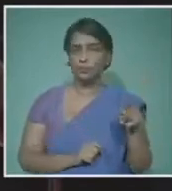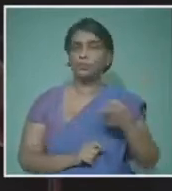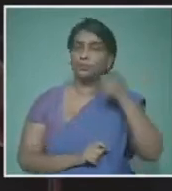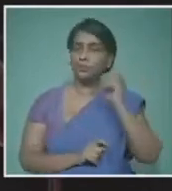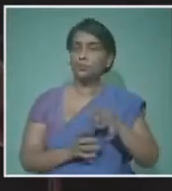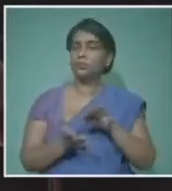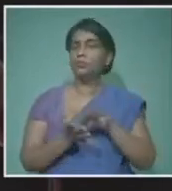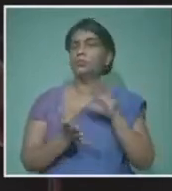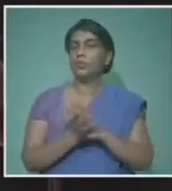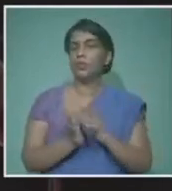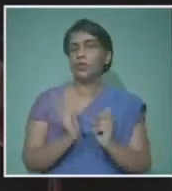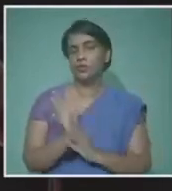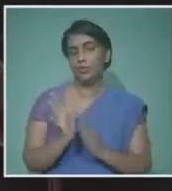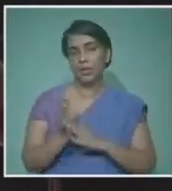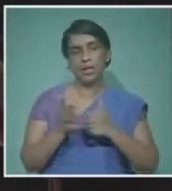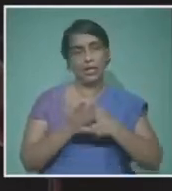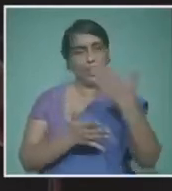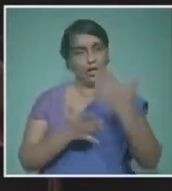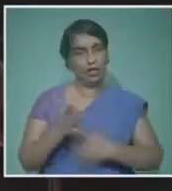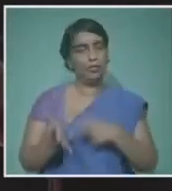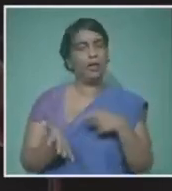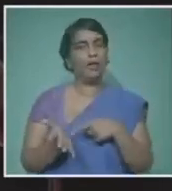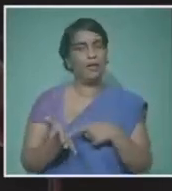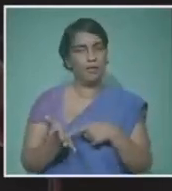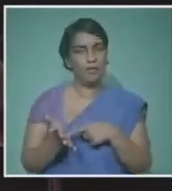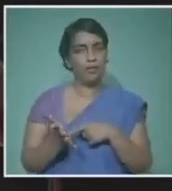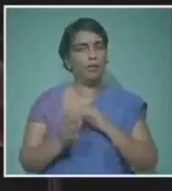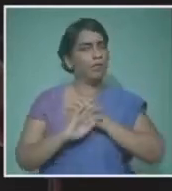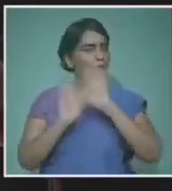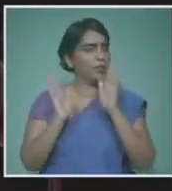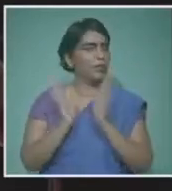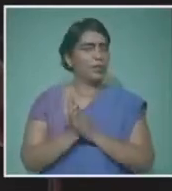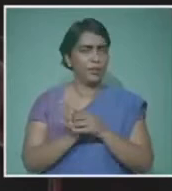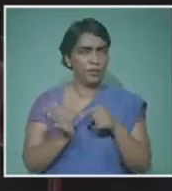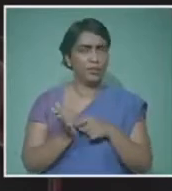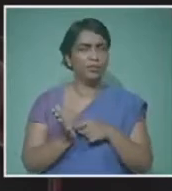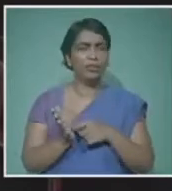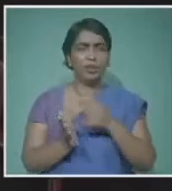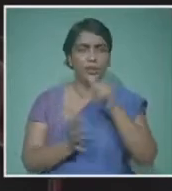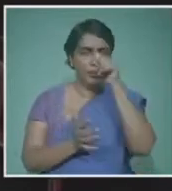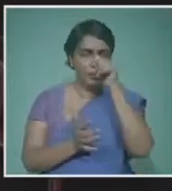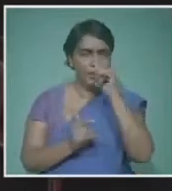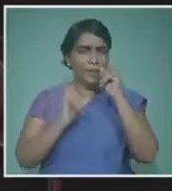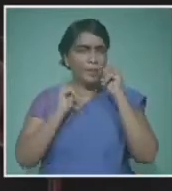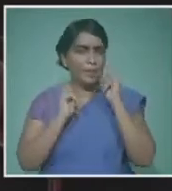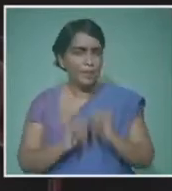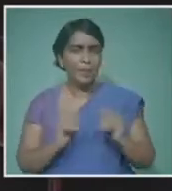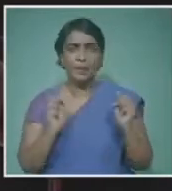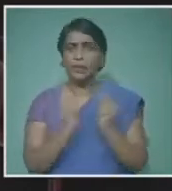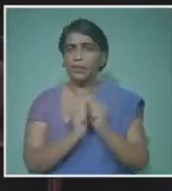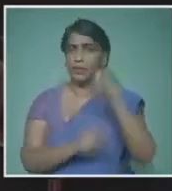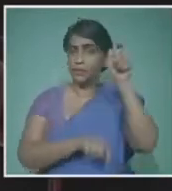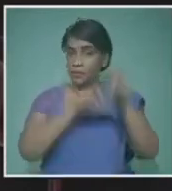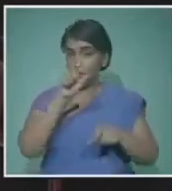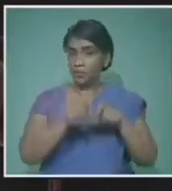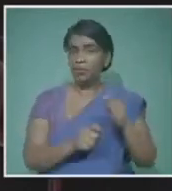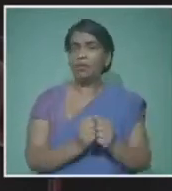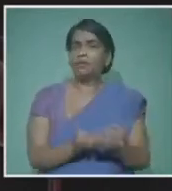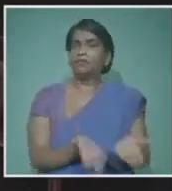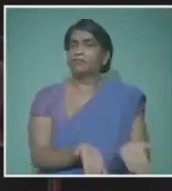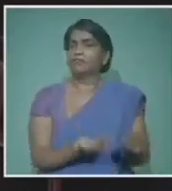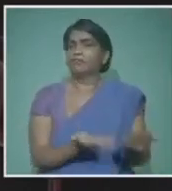නියෝගය මෙම කොමිෂන් සභා වාර්තාවෙන් තිබුණා. ඒ මුළුමනින්ම වංචාවේ දූෂණයේ යෙදුණු අයට අනුබල